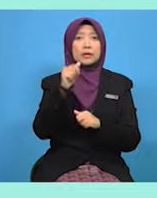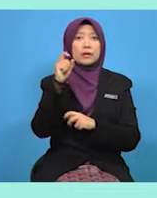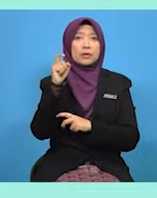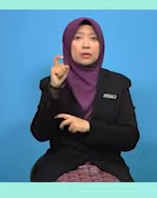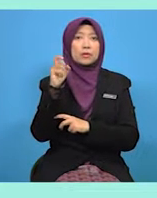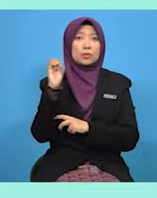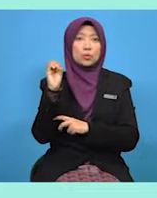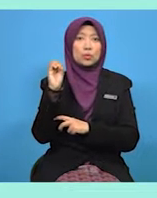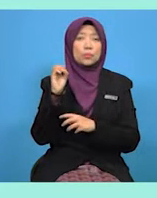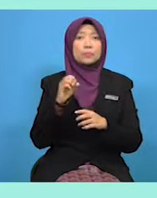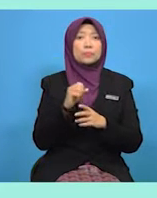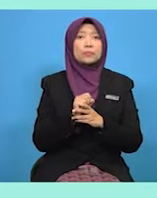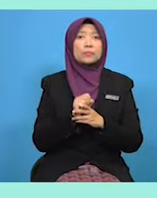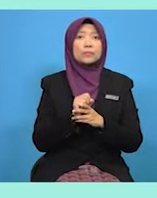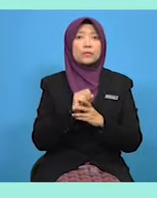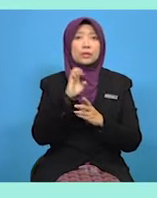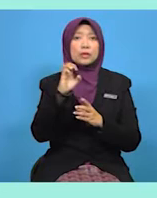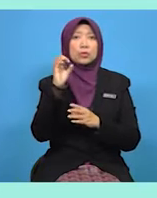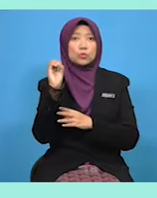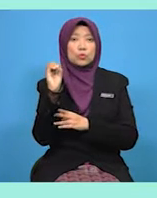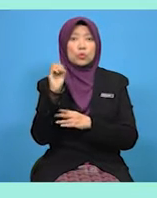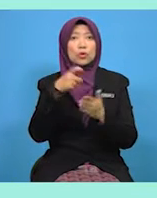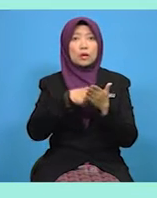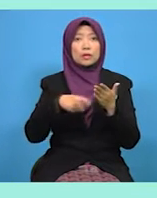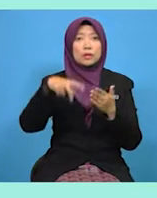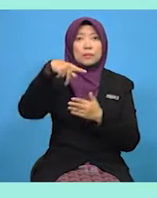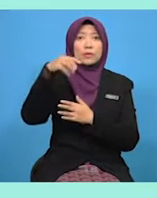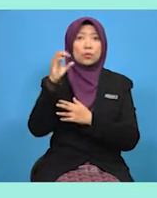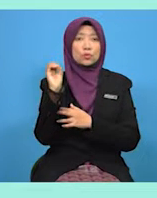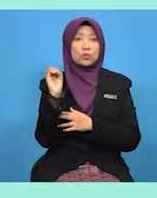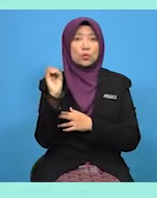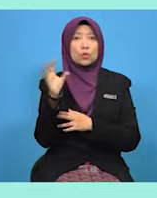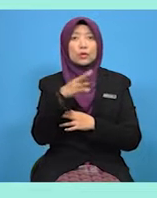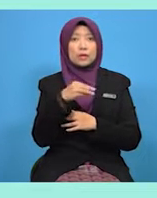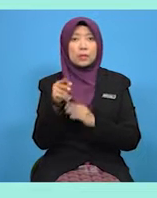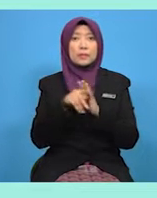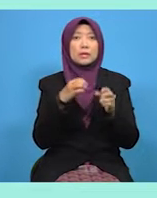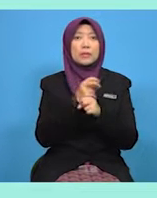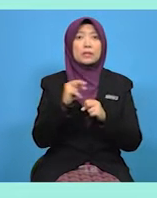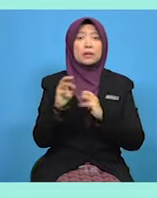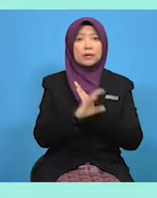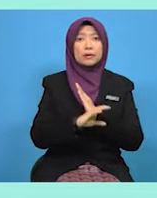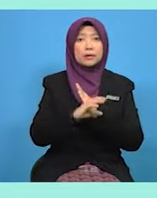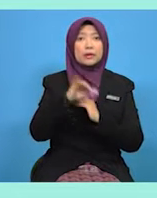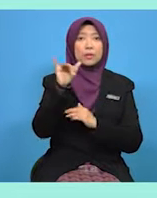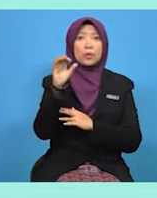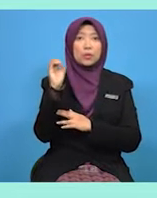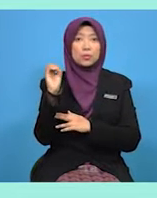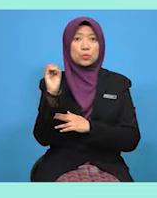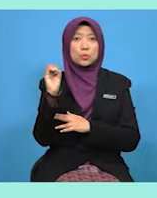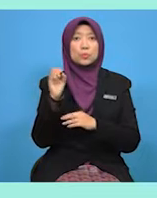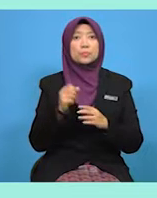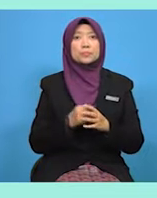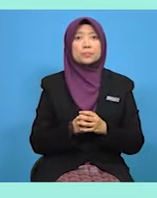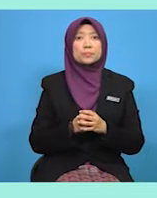kosong. Pada titik E kosong, harga P kosong dan pendapatan negara Y